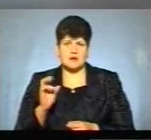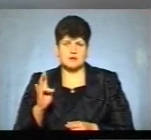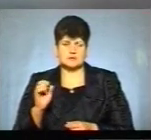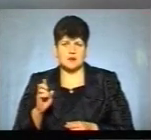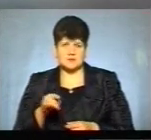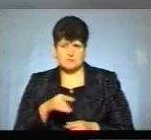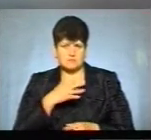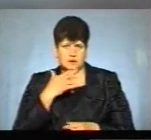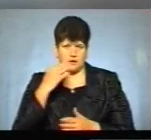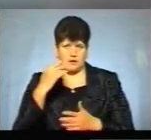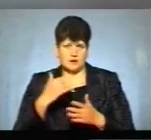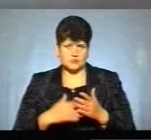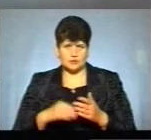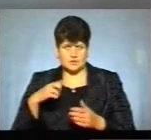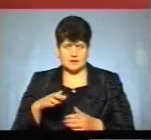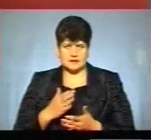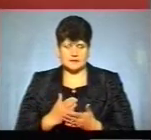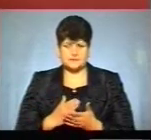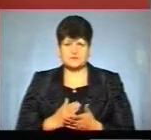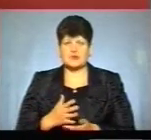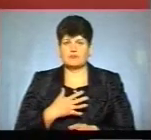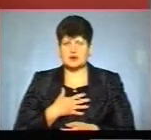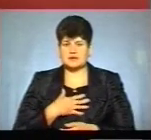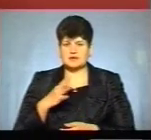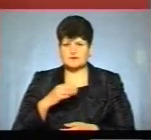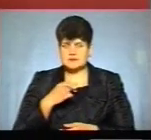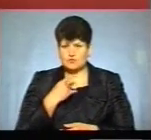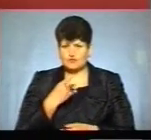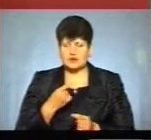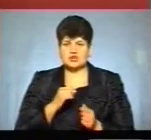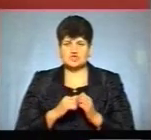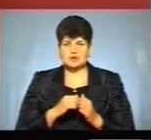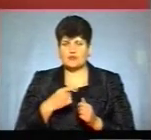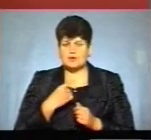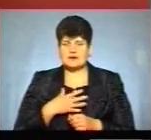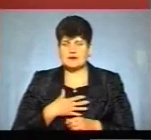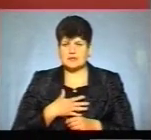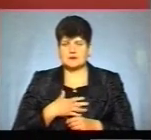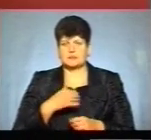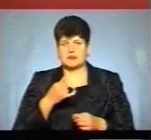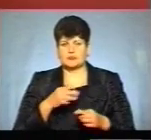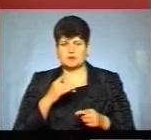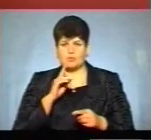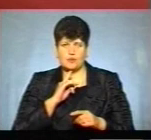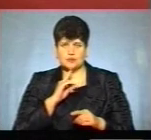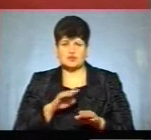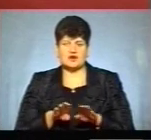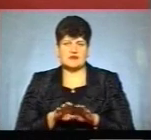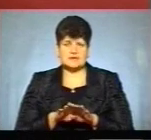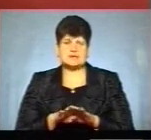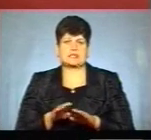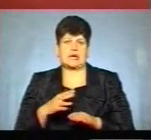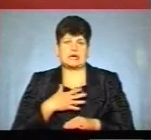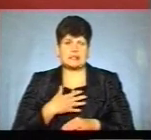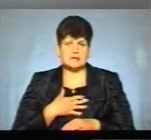немало їх є, цих країн. Ну, в Канаді всі говорять дуже часто за Канаду і говорять про те, що ми не можемо поки що рівнятися з Канадою через те,